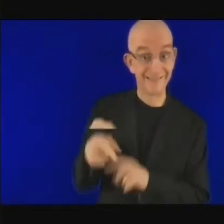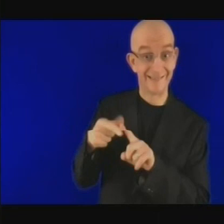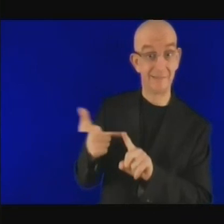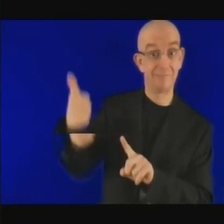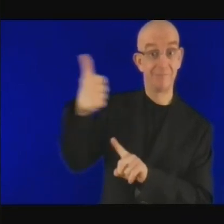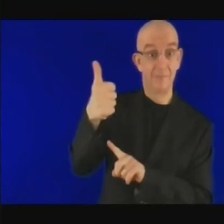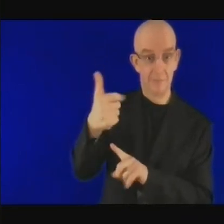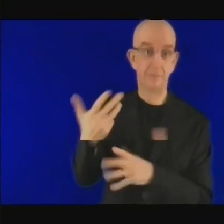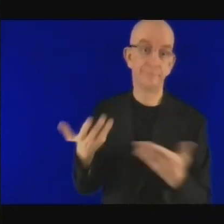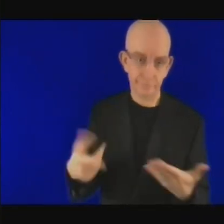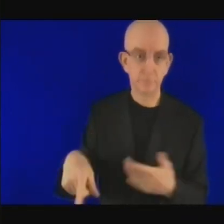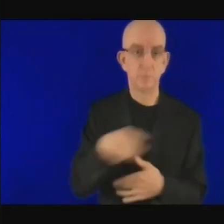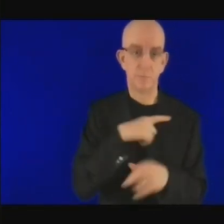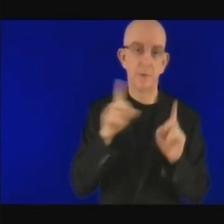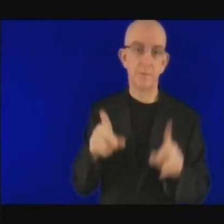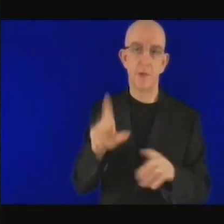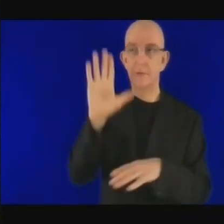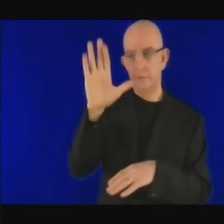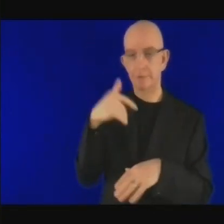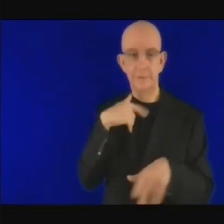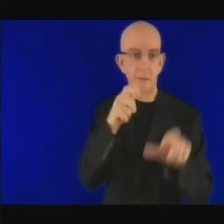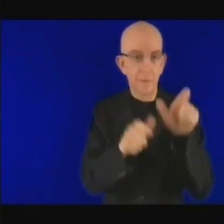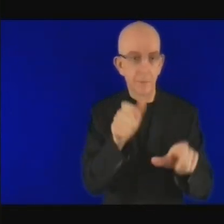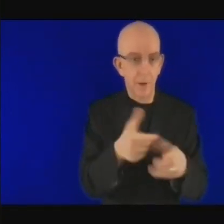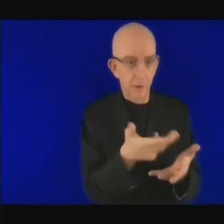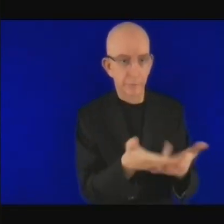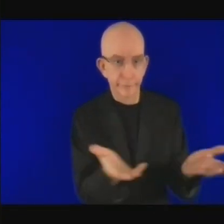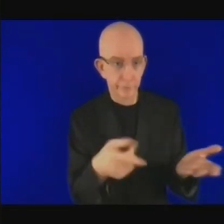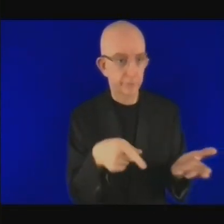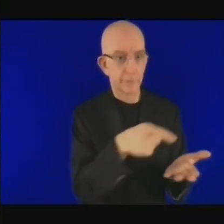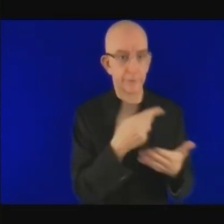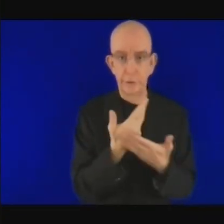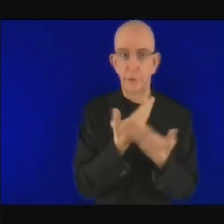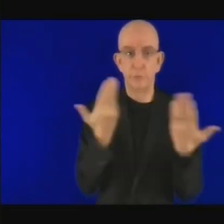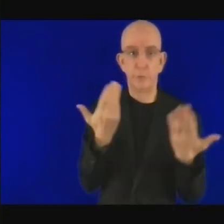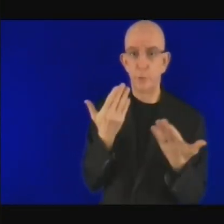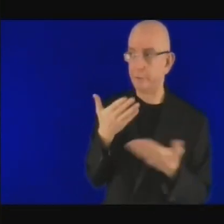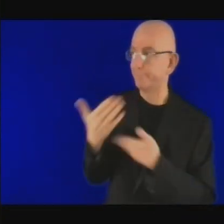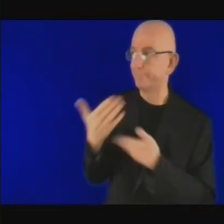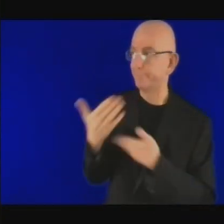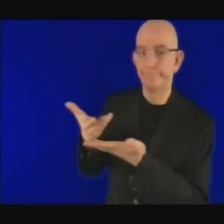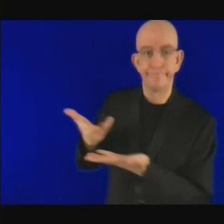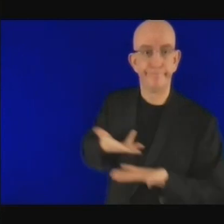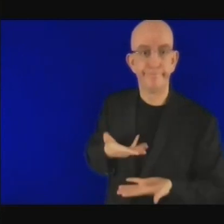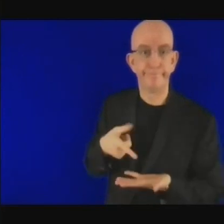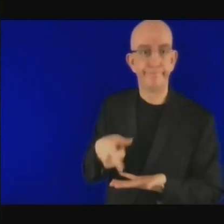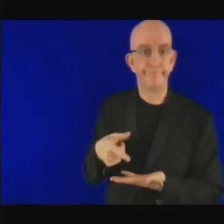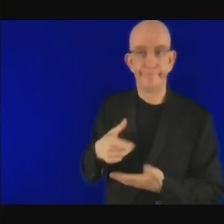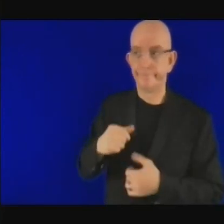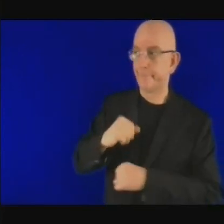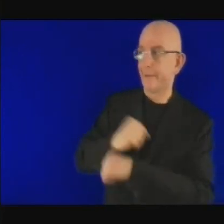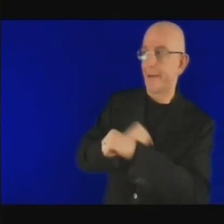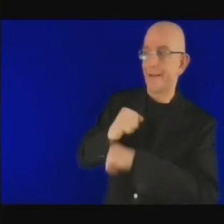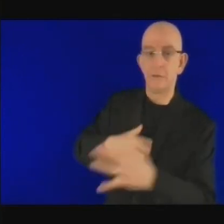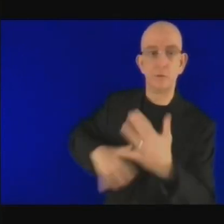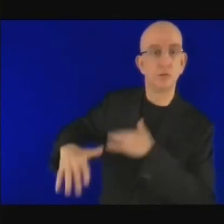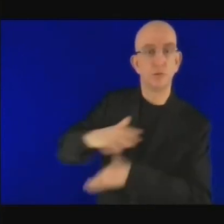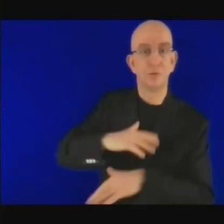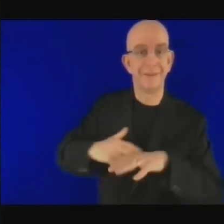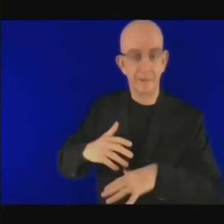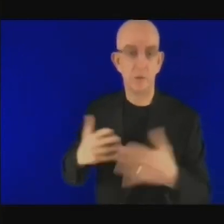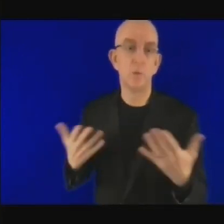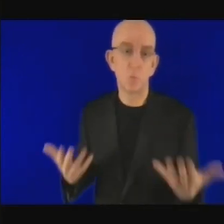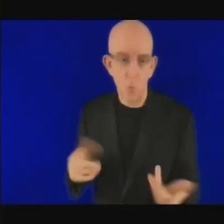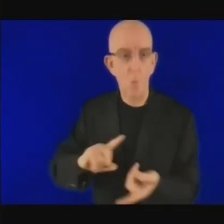quel pourcentage de la population n'y a pas accès. Et cela veut dire qu'il n'y a peut-être pas suffisamment de